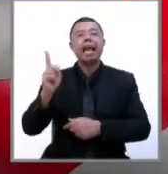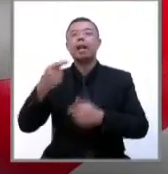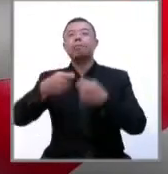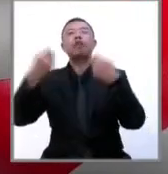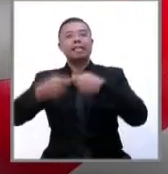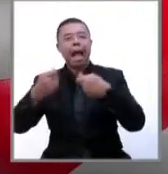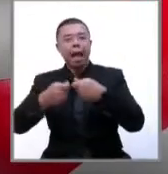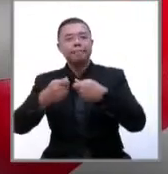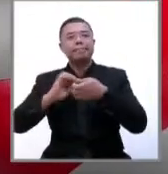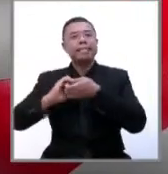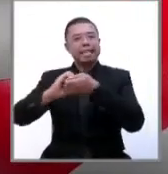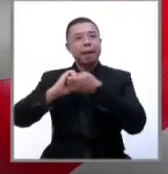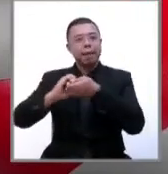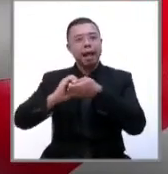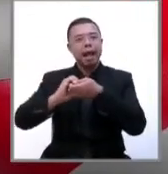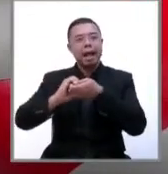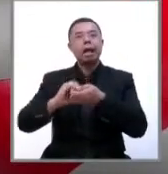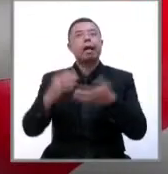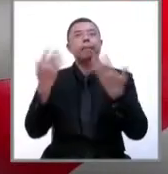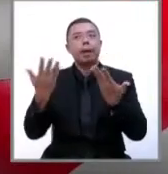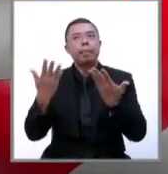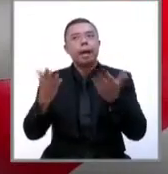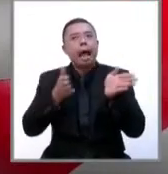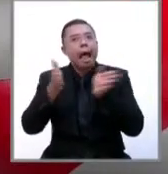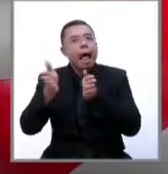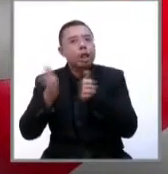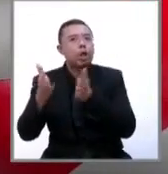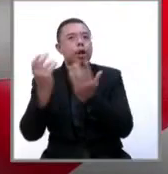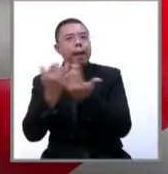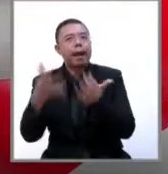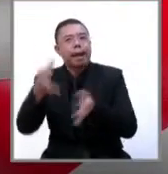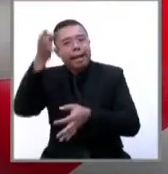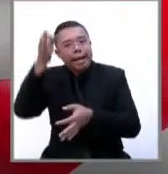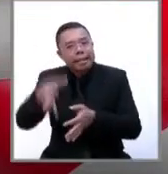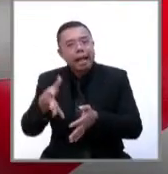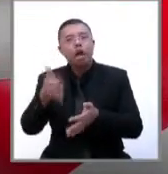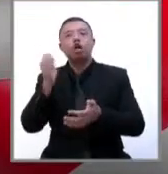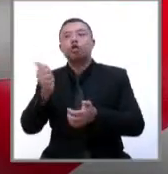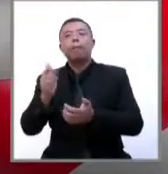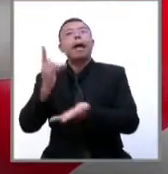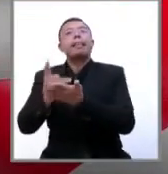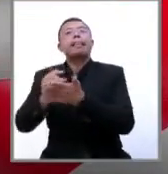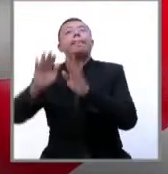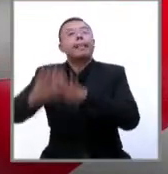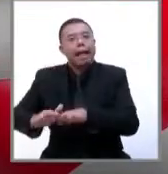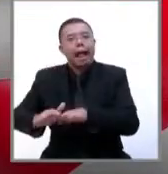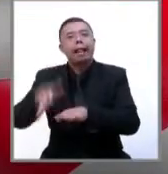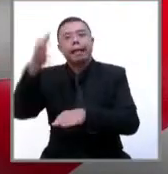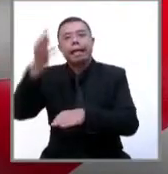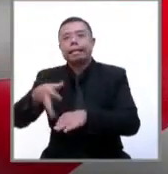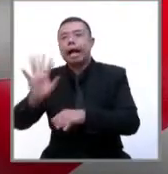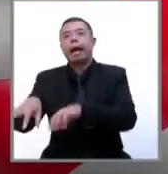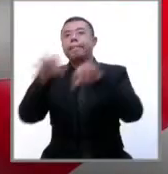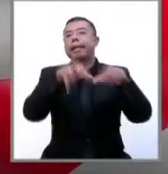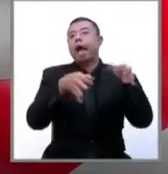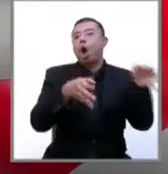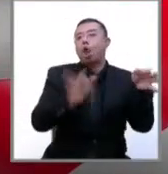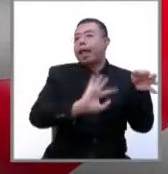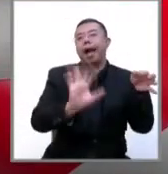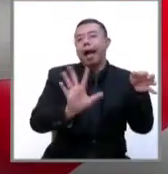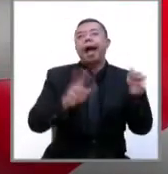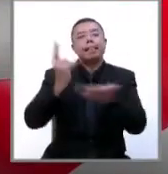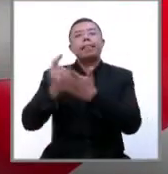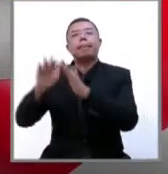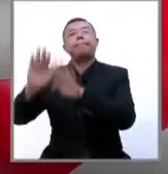satu contoh yang baik cara bagaimana agar masyarakat desa tidak meninggalkan desa atau eh mencari